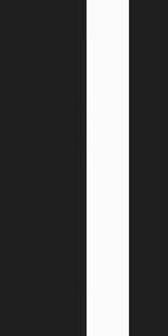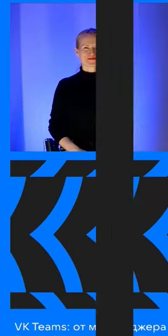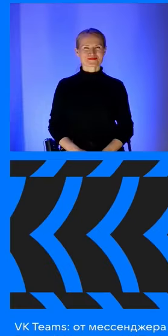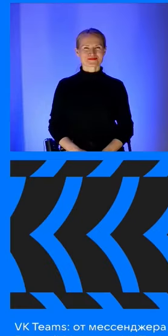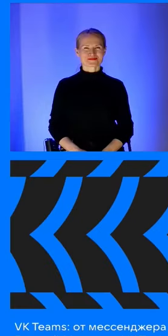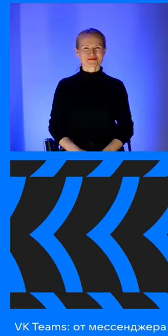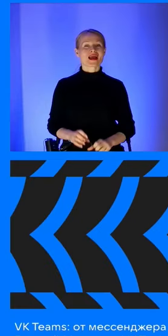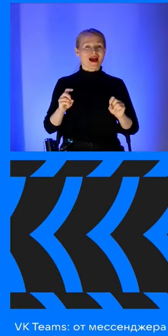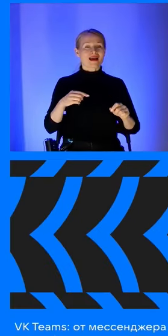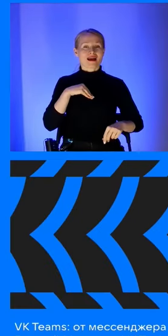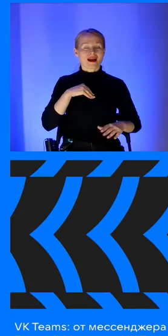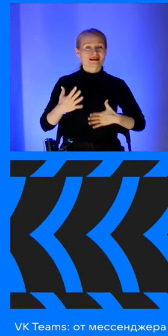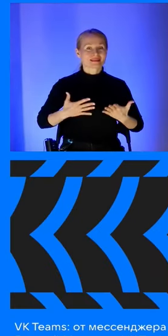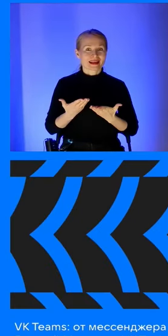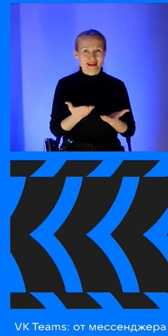Как настроение?